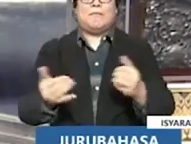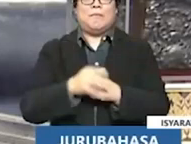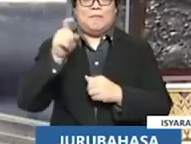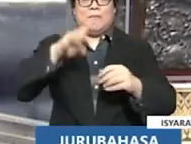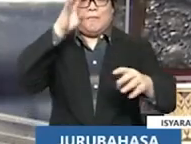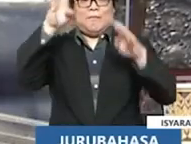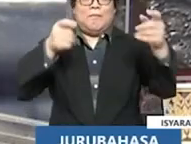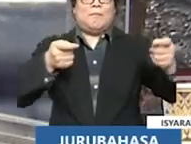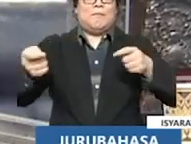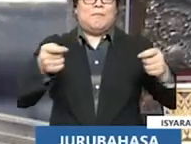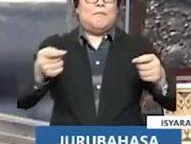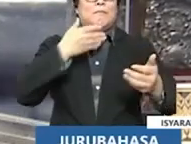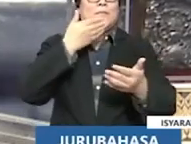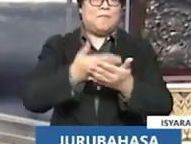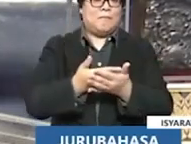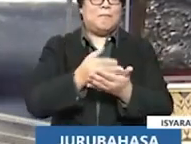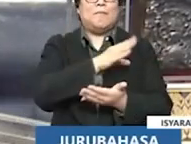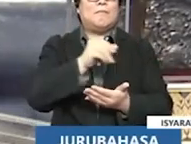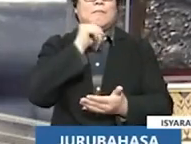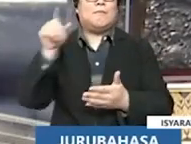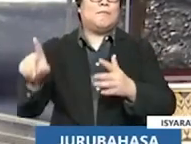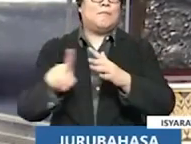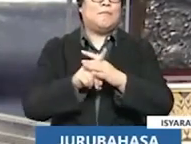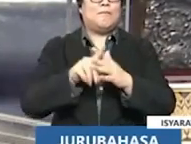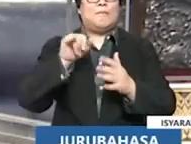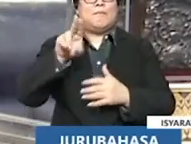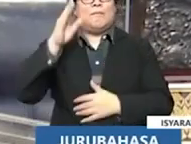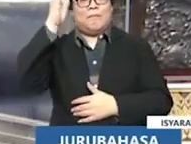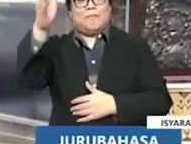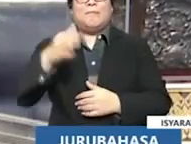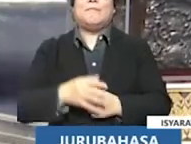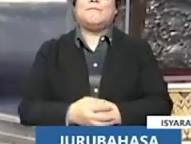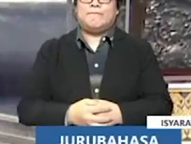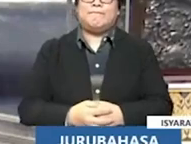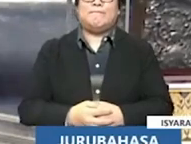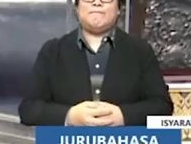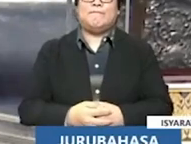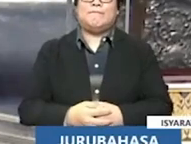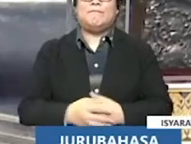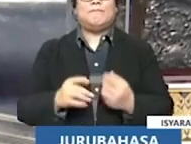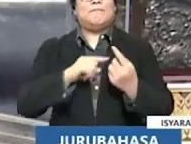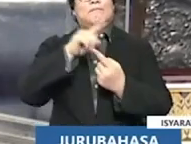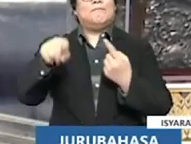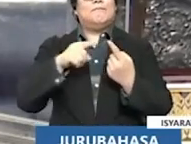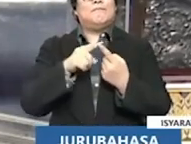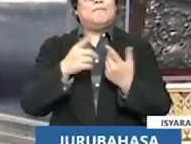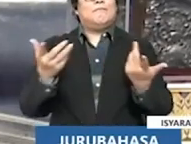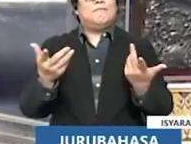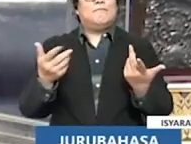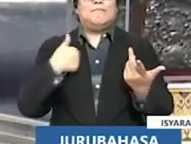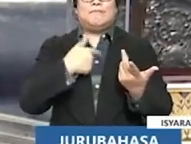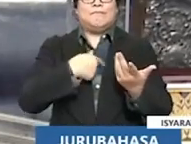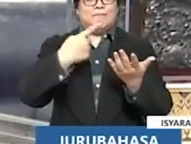inovasi ini dikawal dengan baik dan tidak menimbulkan isu pada masa hadapan. Apabila kita bercerita